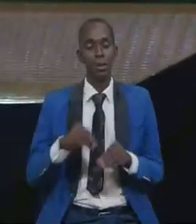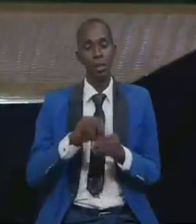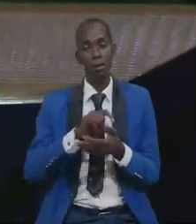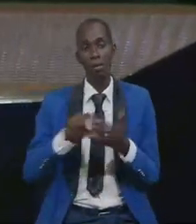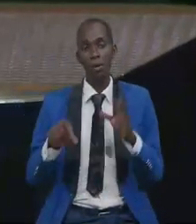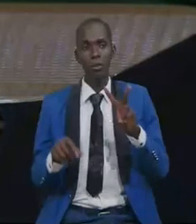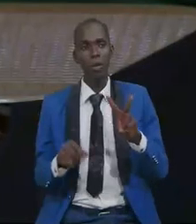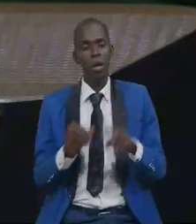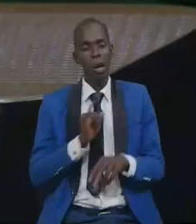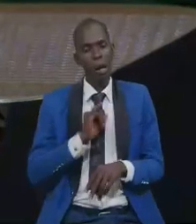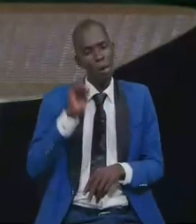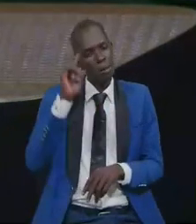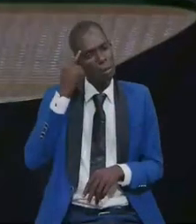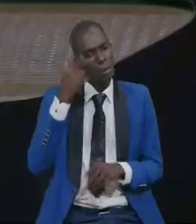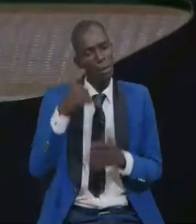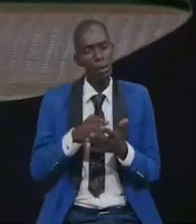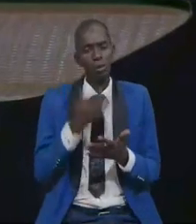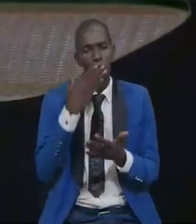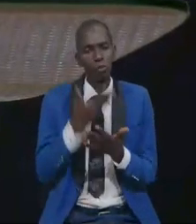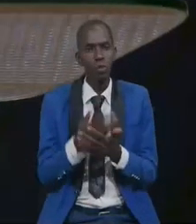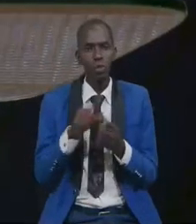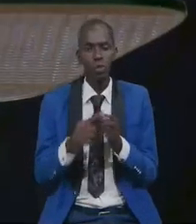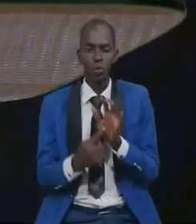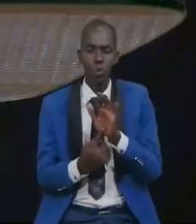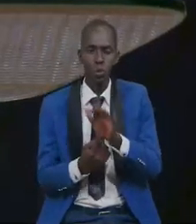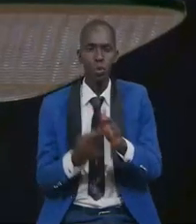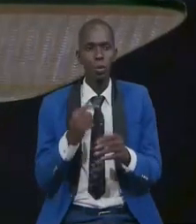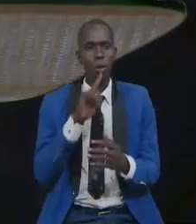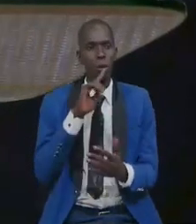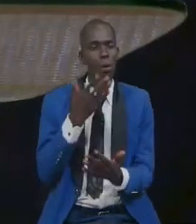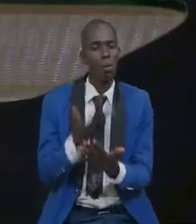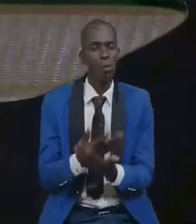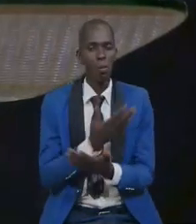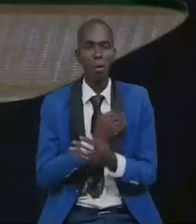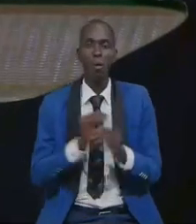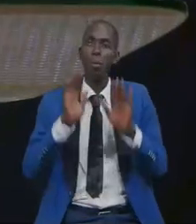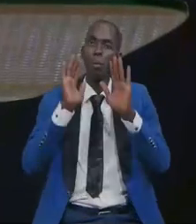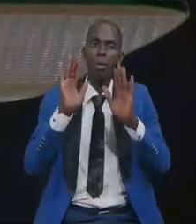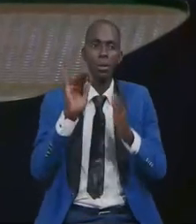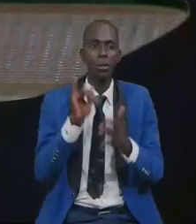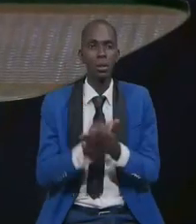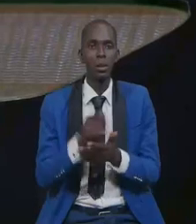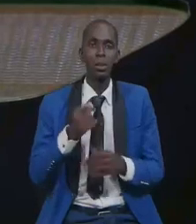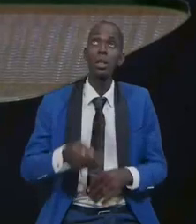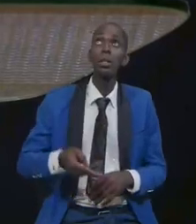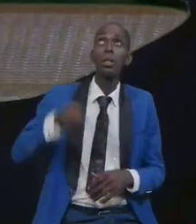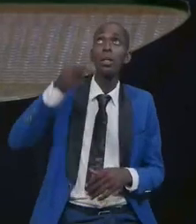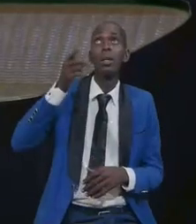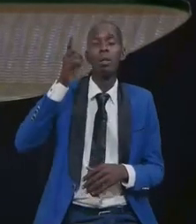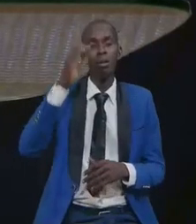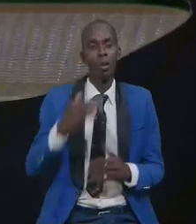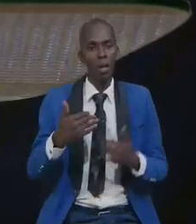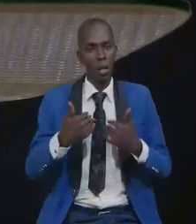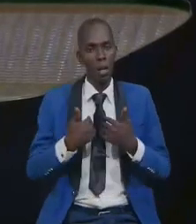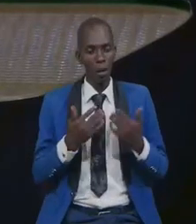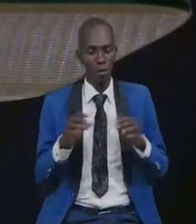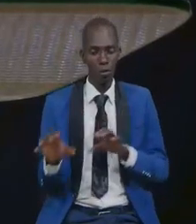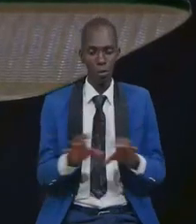Il dit, « Il m'a semblé bon de faire connaître les signes et les prodiges que le Dieu suprême a opérés à mon